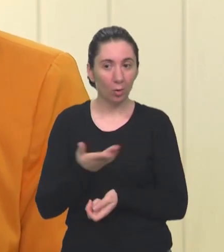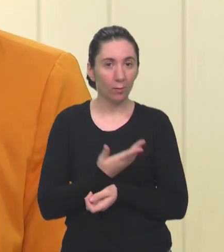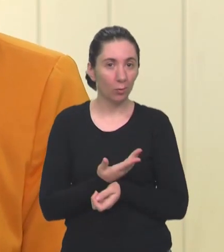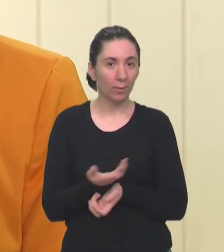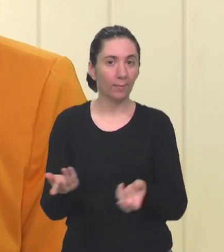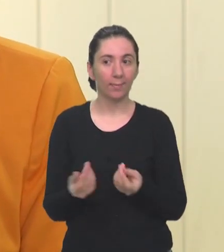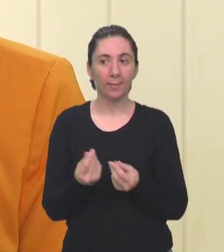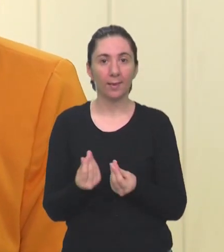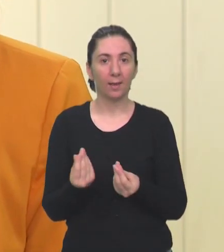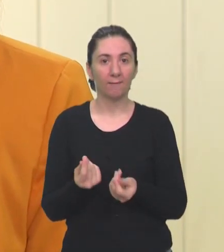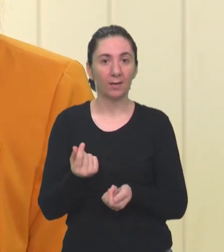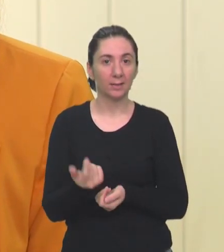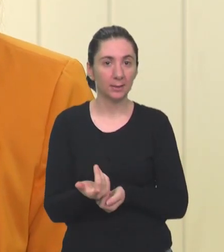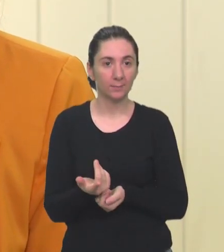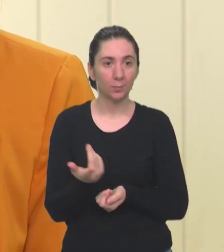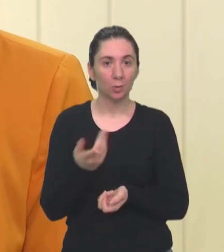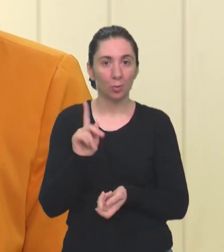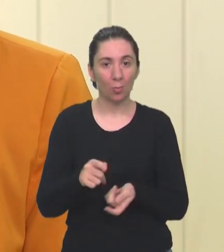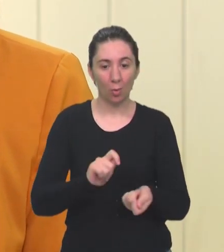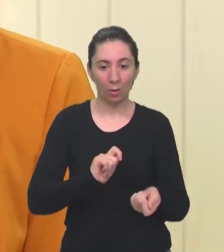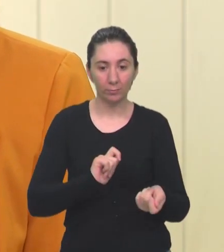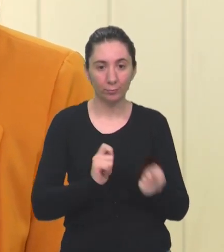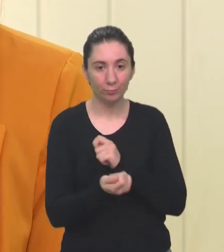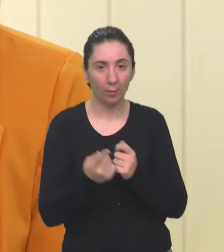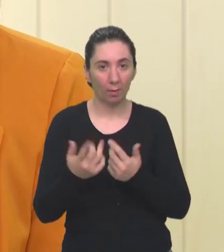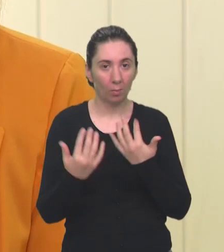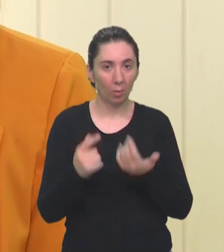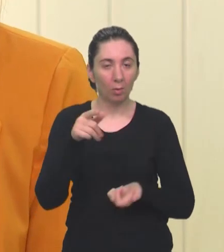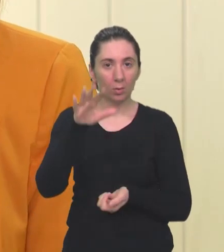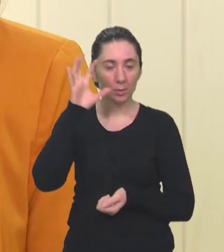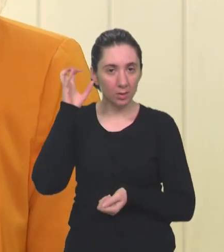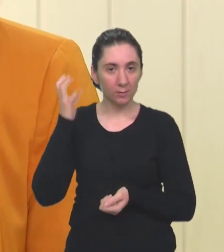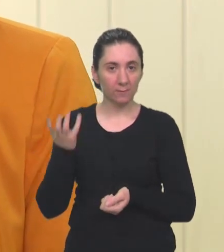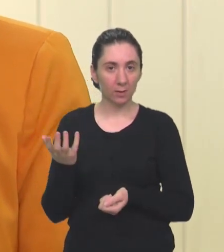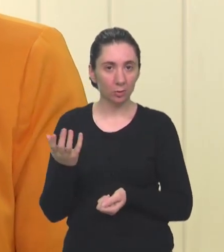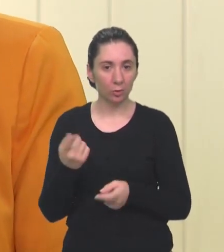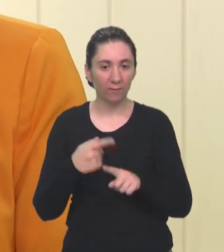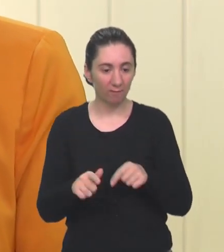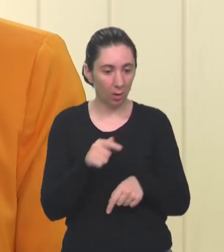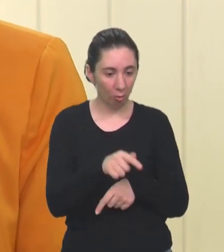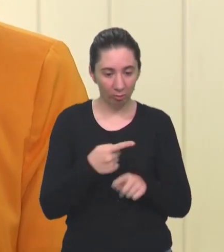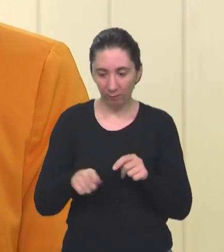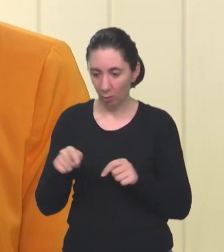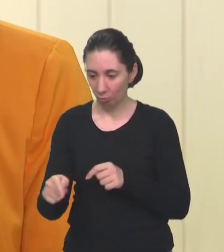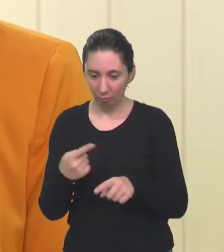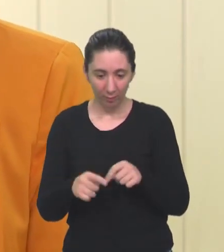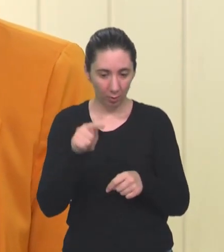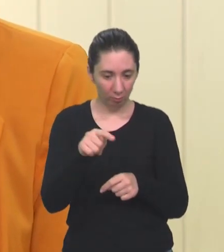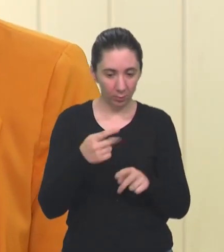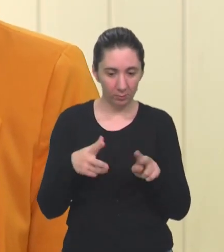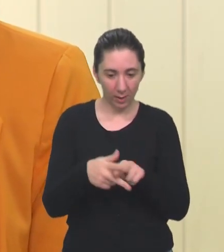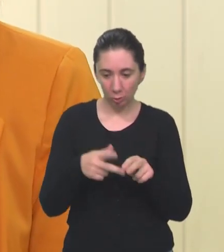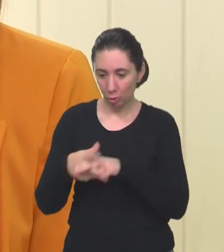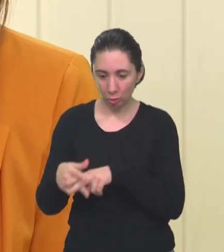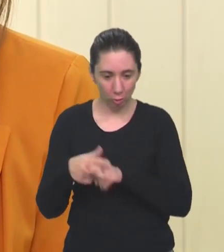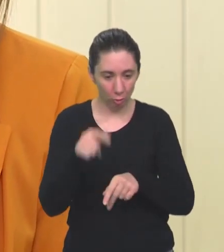dobiješ nekakvu cifru po kojoj moraš izmijeniti taj proračun i onda shvatiš nedostaje ovdje, nedostaje ondje, seži